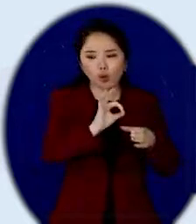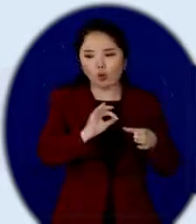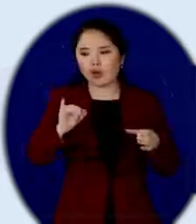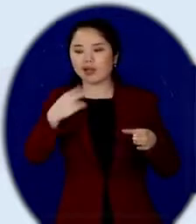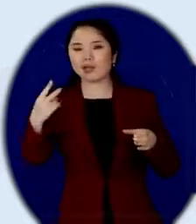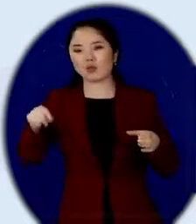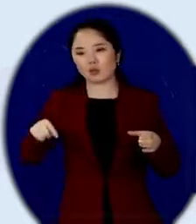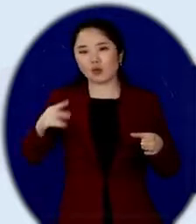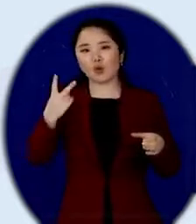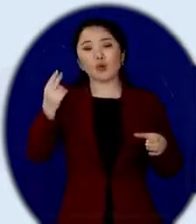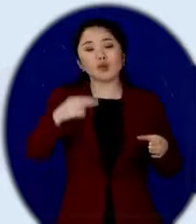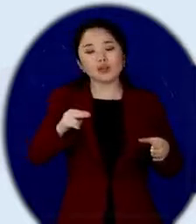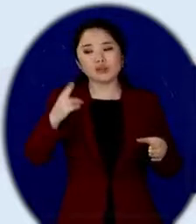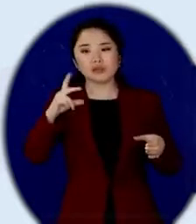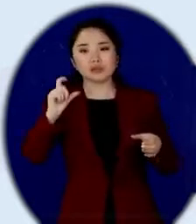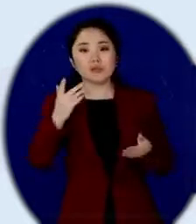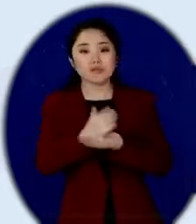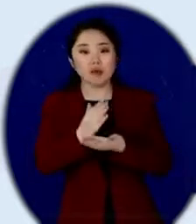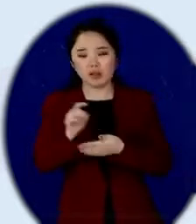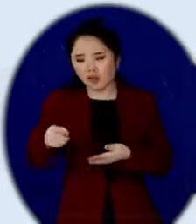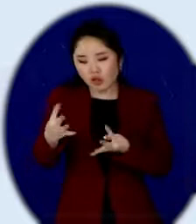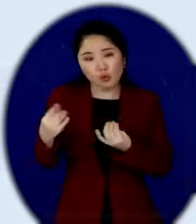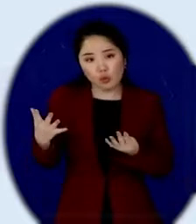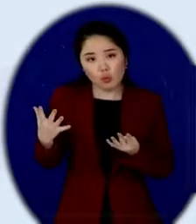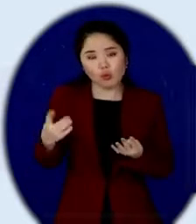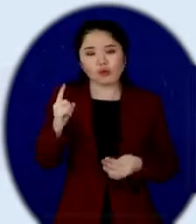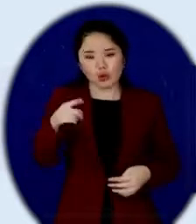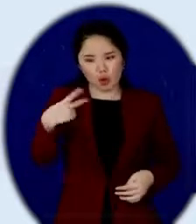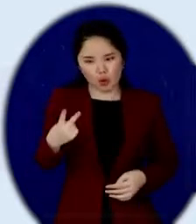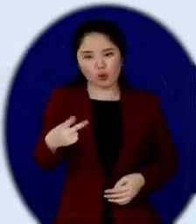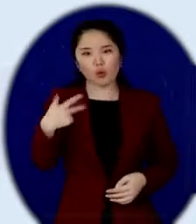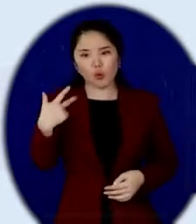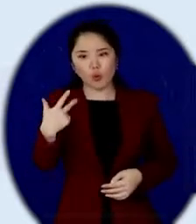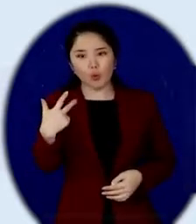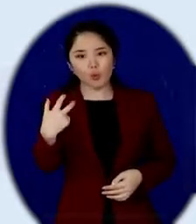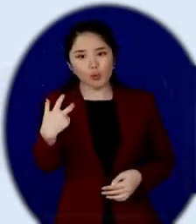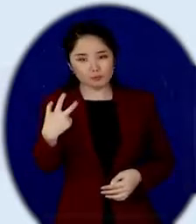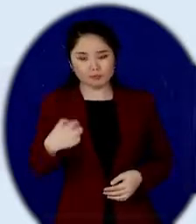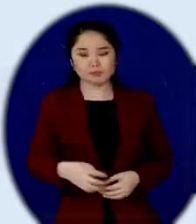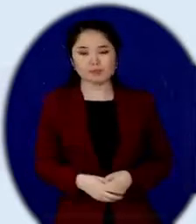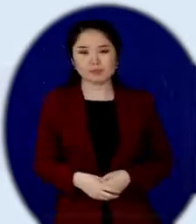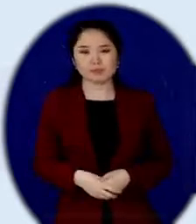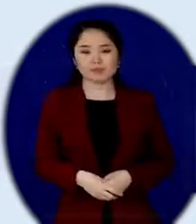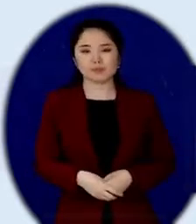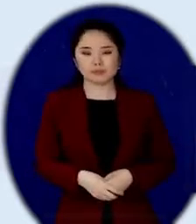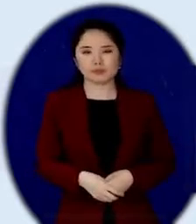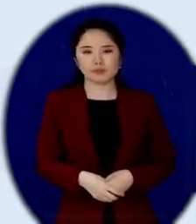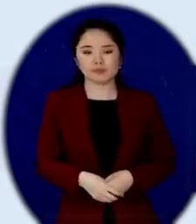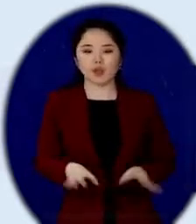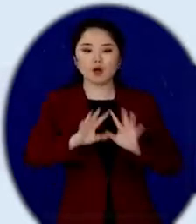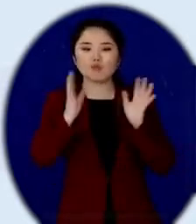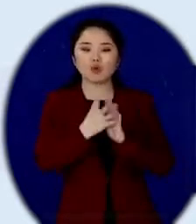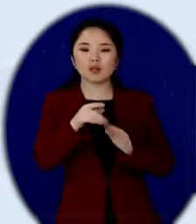үлдсэн цэцэгнүүд байна. Тоолыг нэг, хоёр, гурав. За, ингээд нийт цэцгийн